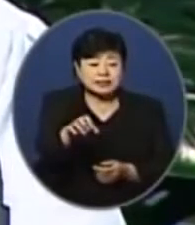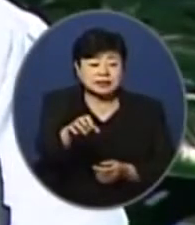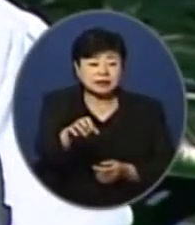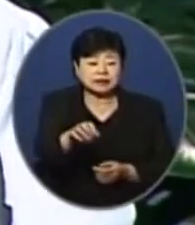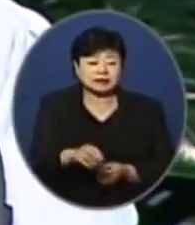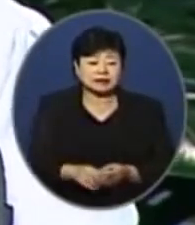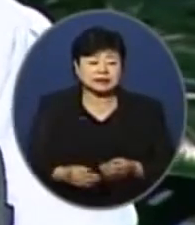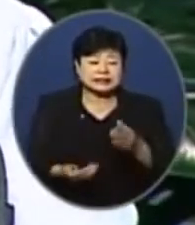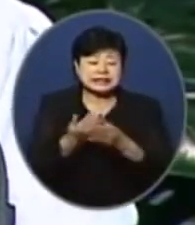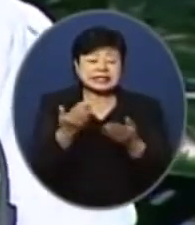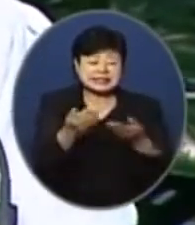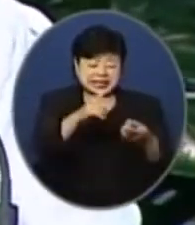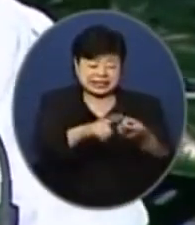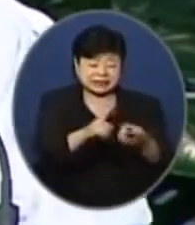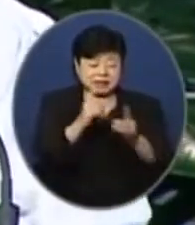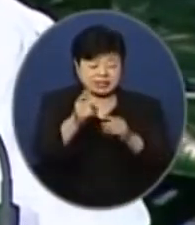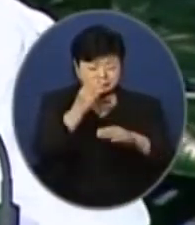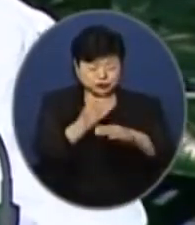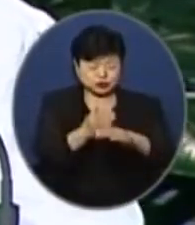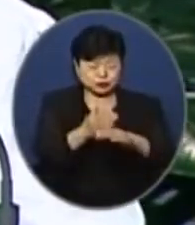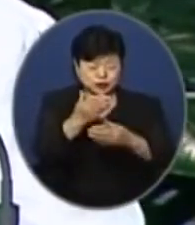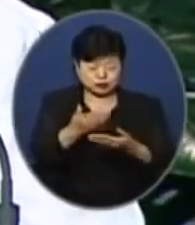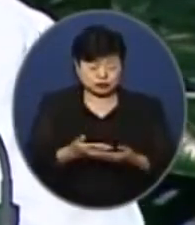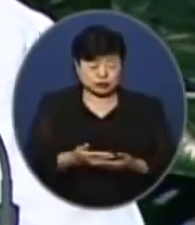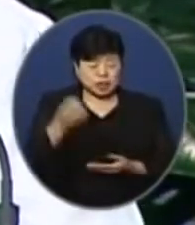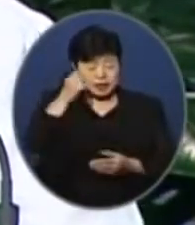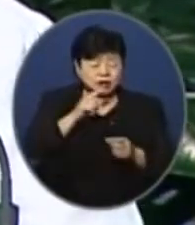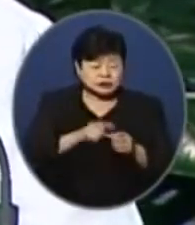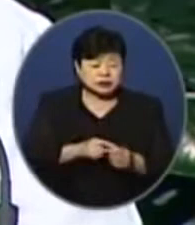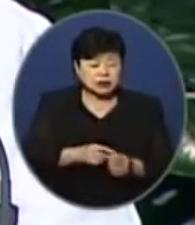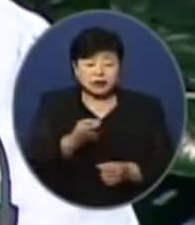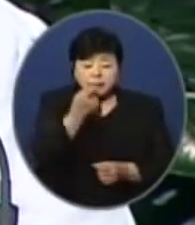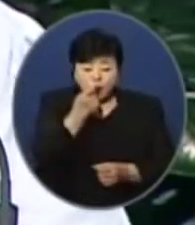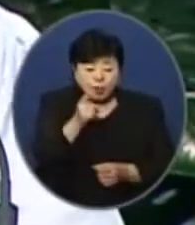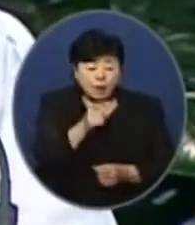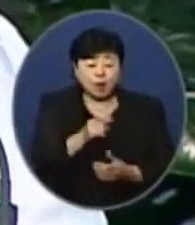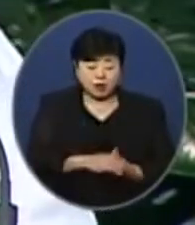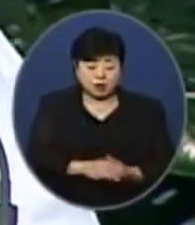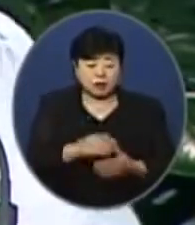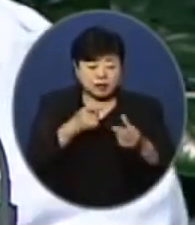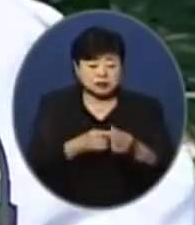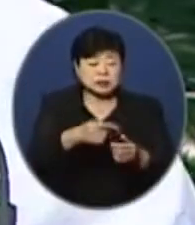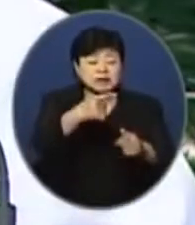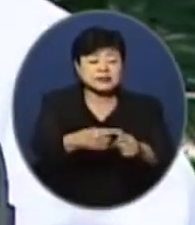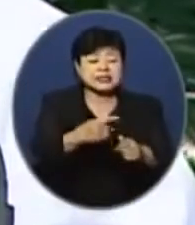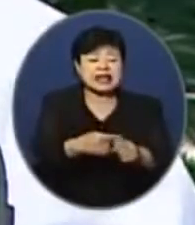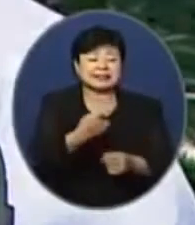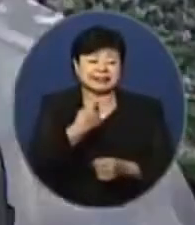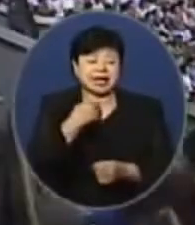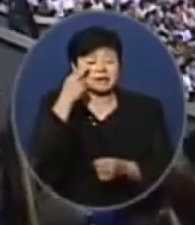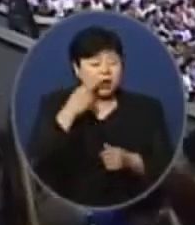오늘 이 말씀을 중심으로 해서 우리에게 주시는 영적인 교훈을 살펴보기 원합니다. 첫째로 비난당하는 바울에